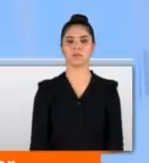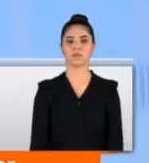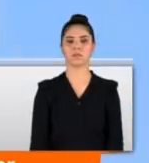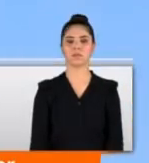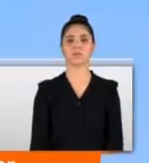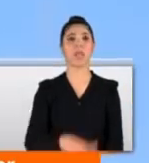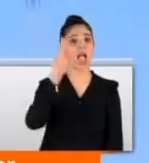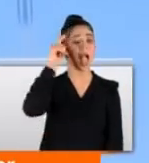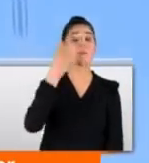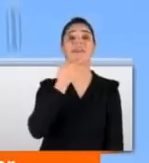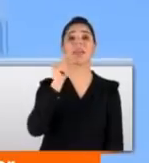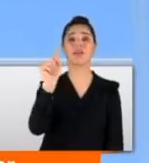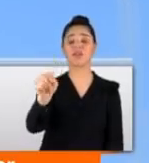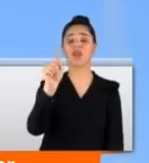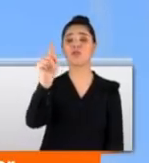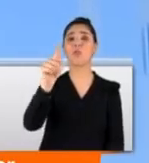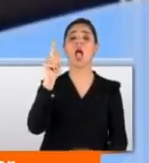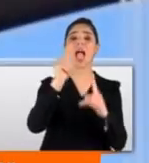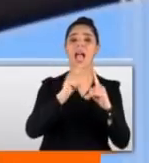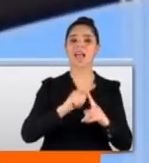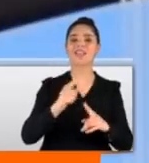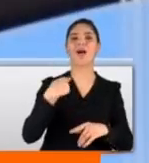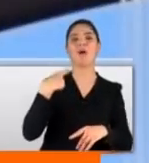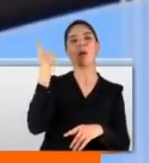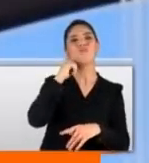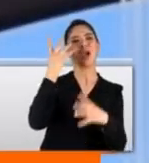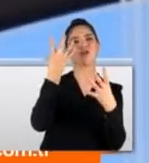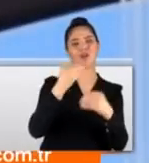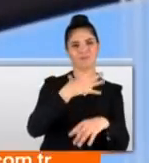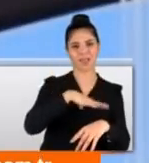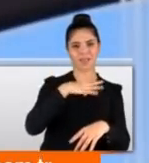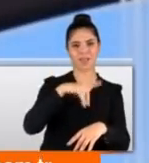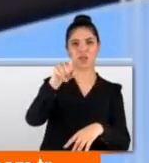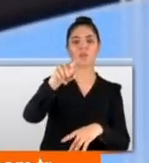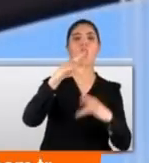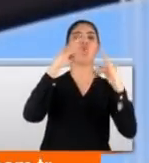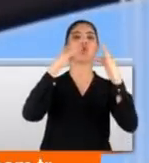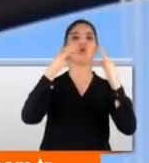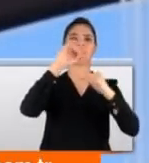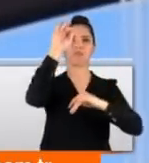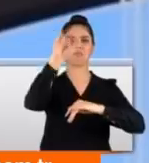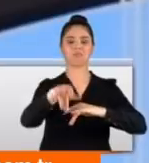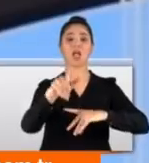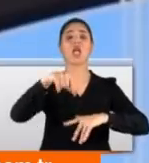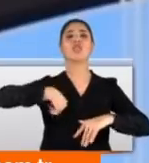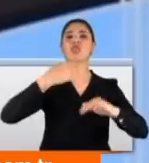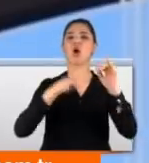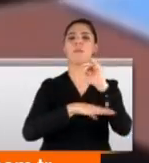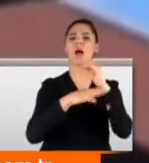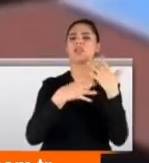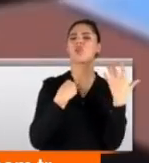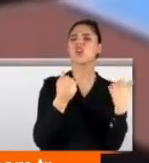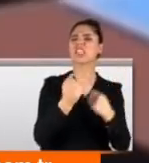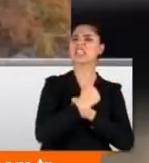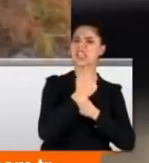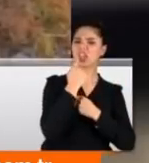down. Amerikalı genç Safomber hesabının tanınırlığını arttırmak için Pennybacker Köprüsü'ne çıktı. Normal yaşam çok sıkıcı diyen